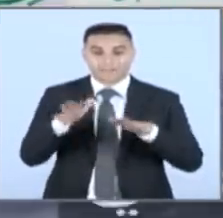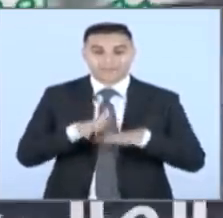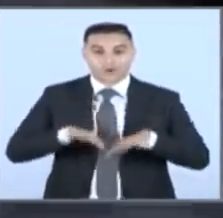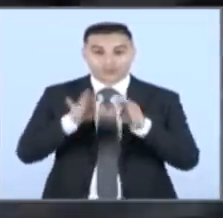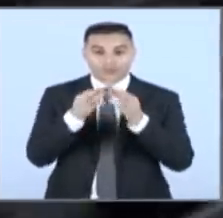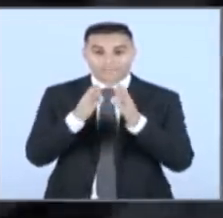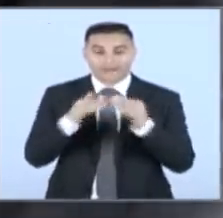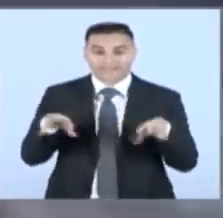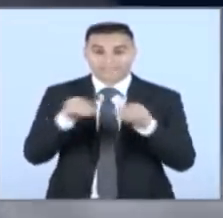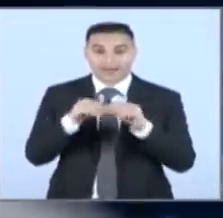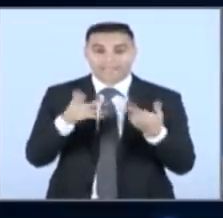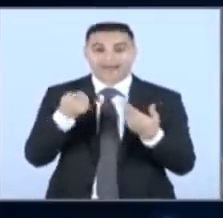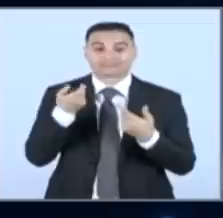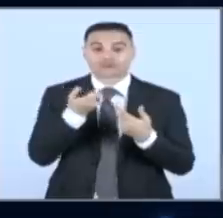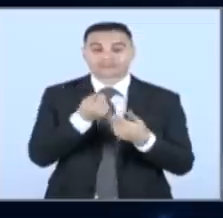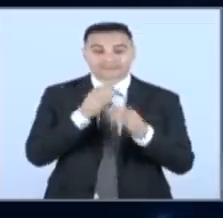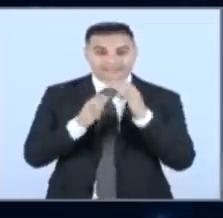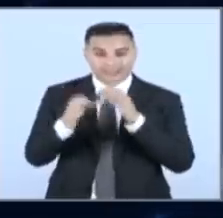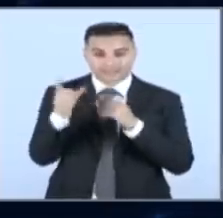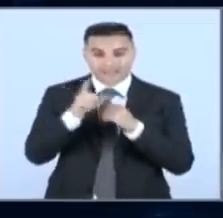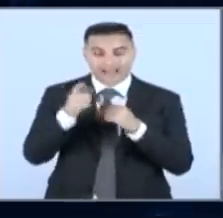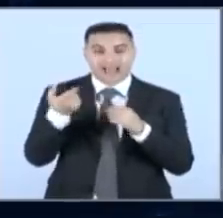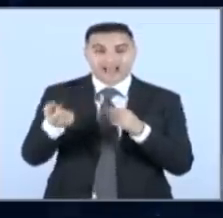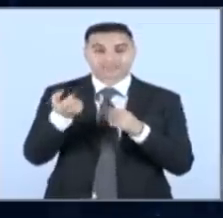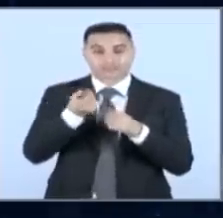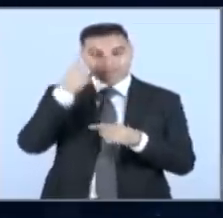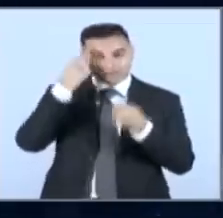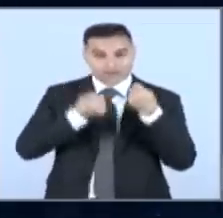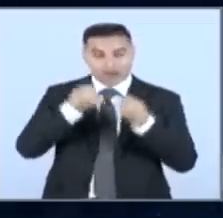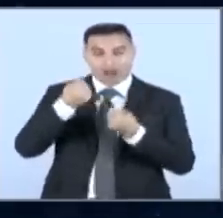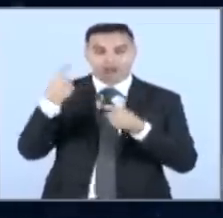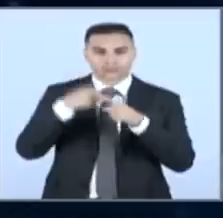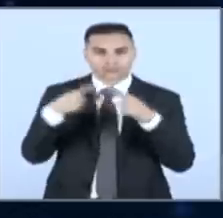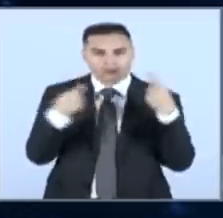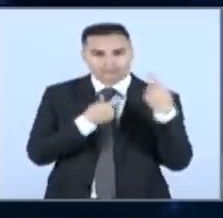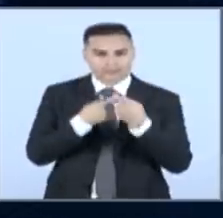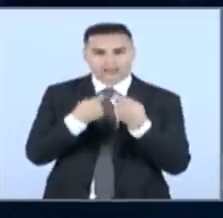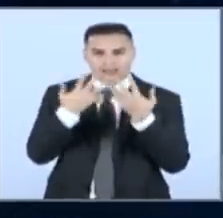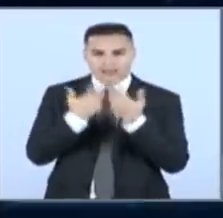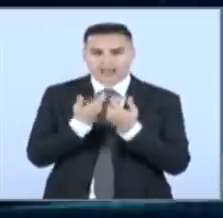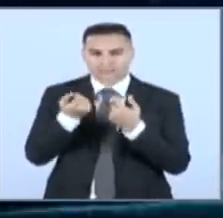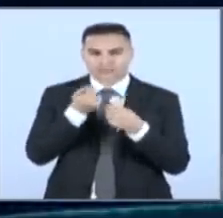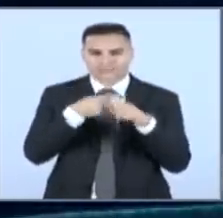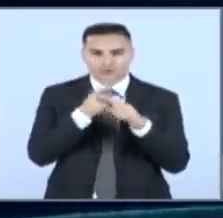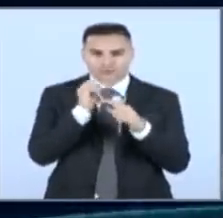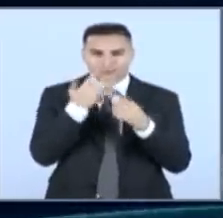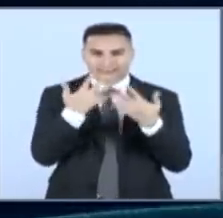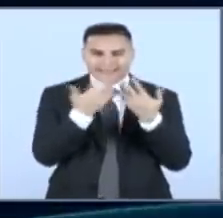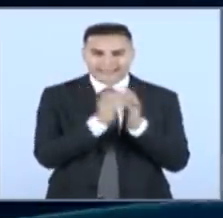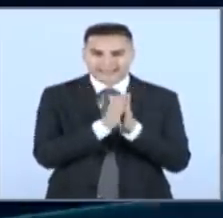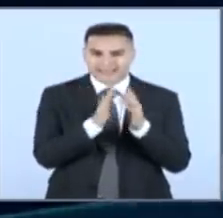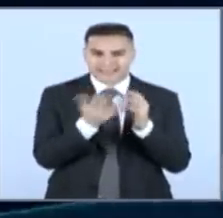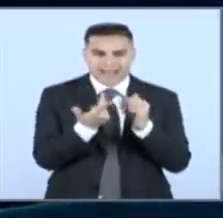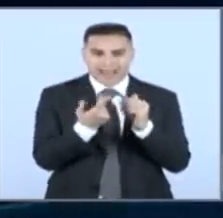وبكده عائلات مصر جمعت 55 نقطة في فقرة تحت الضغط وضربات الجزاء، وكل نقطة ب 500 جنيه